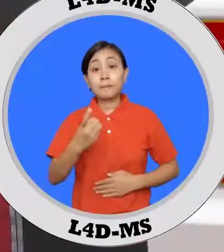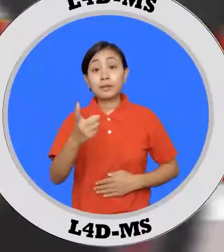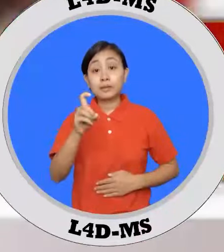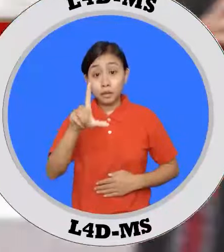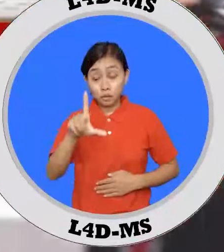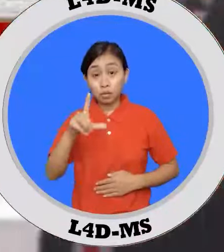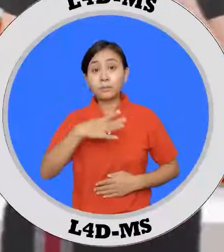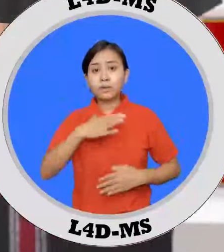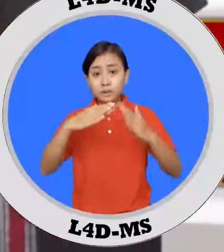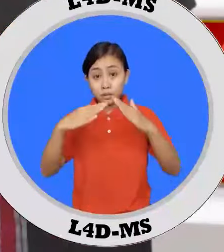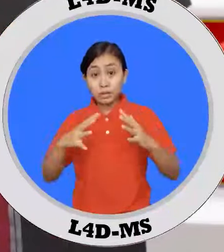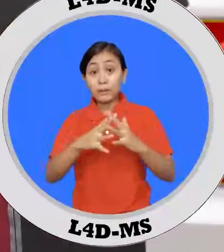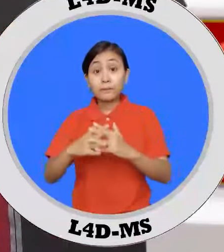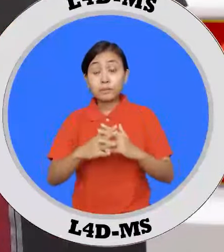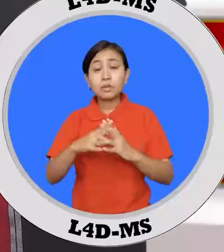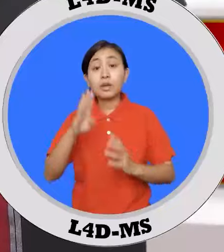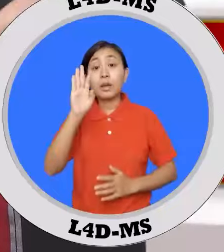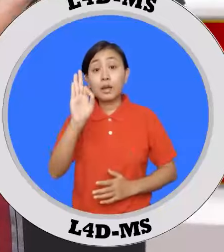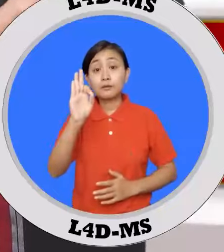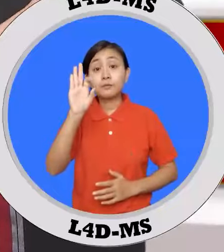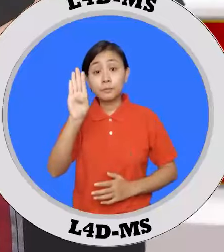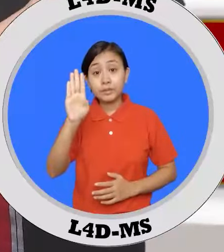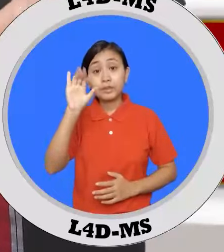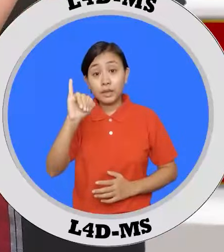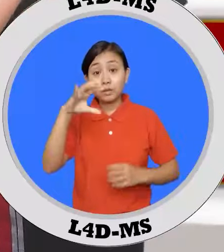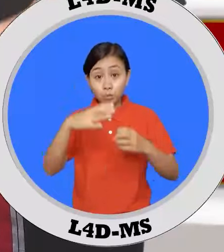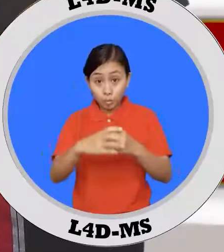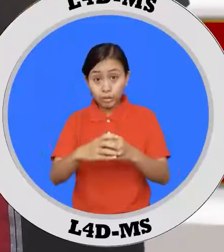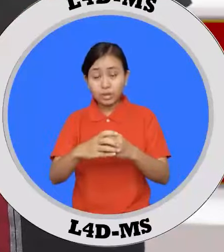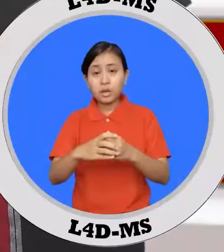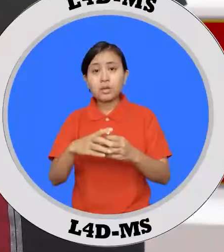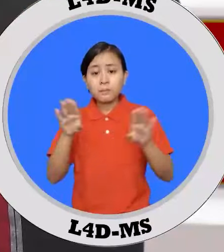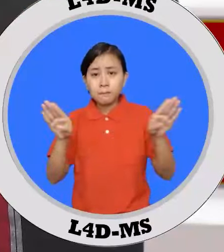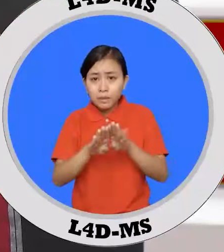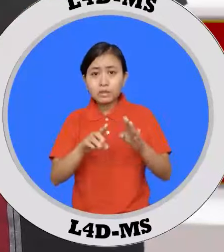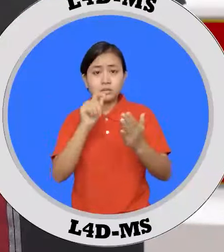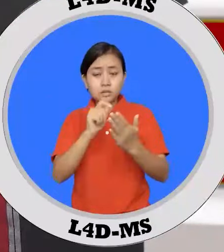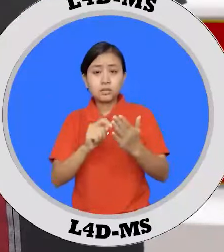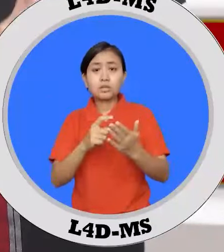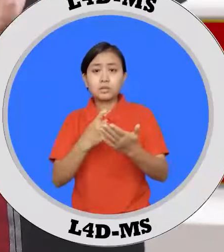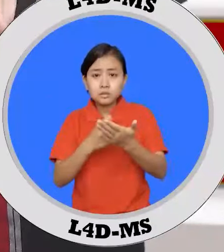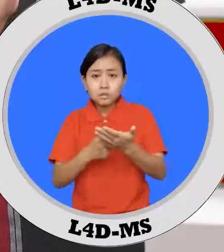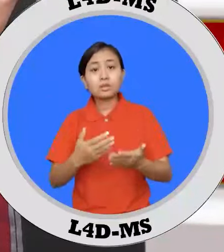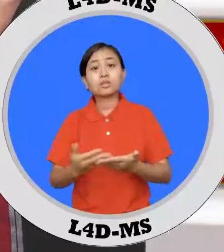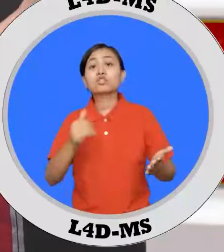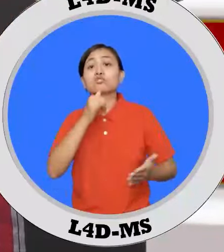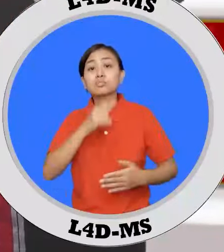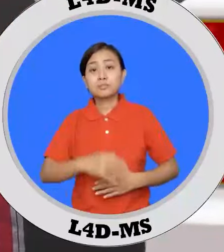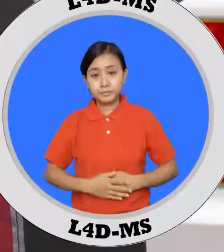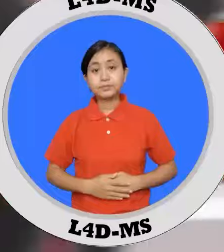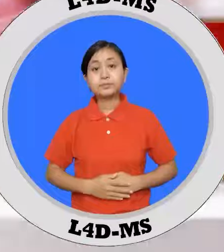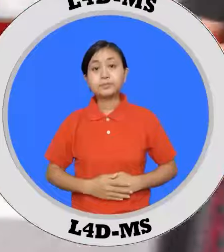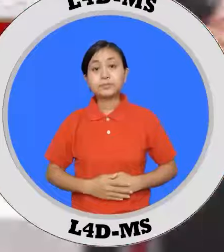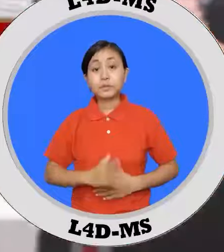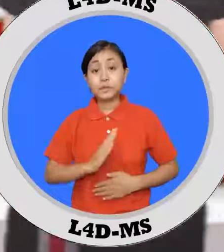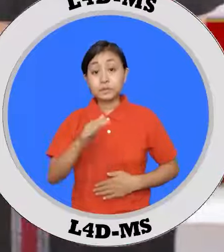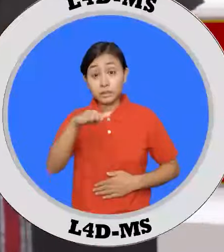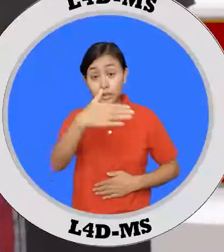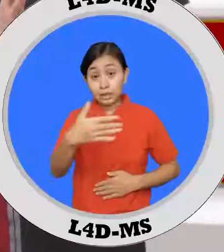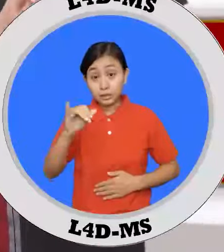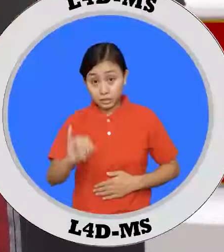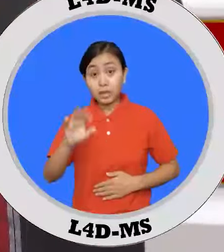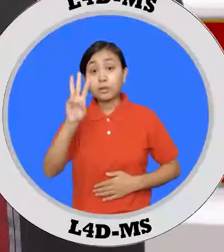အကျဉ်းဗန်ဆယ်လိုပိုင်ဆိုင်တဲ့ဆိုင်တွေကို FBI ကပိတ်သိမ်းပြီးတော့စစ်ဆေးနေတယ်ဆိုတဲ့လှုပ်ကြံထားတဲ့သတင်းမှနဲ့မော်လို